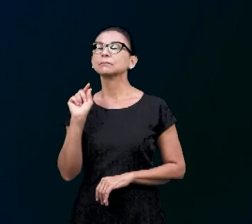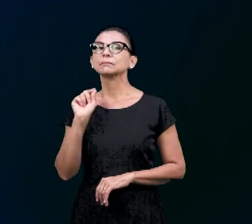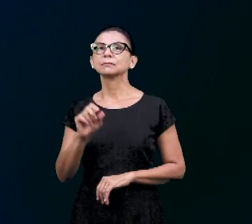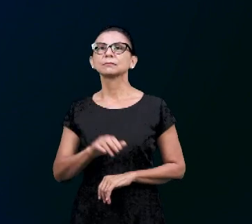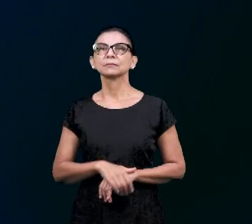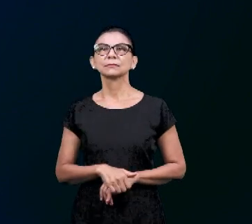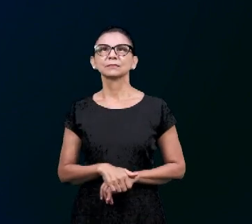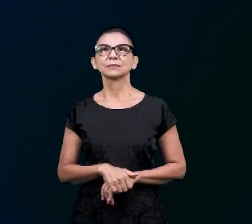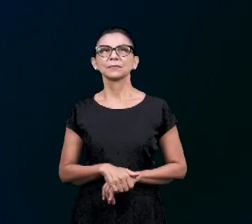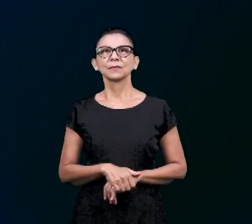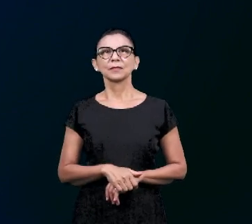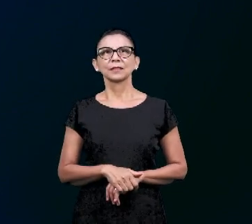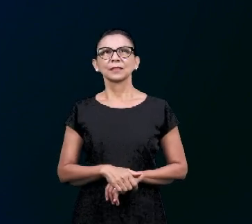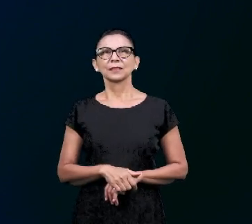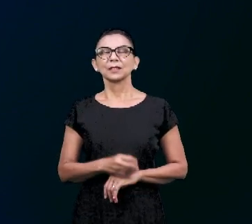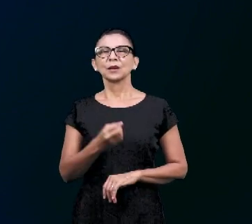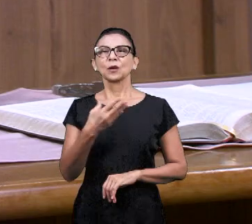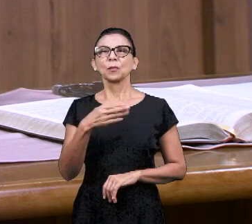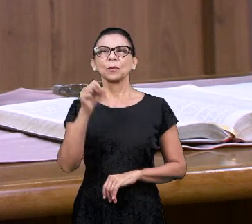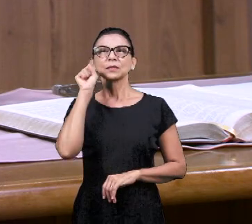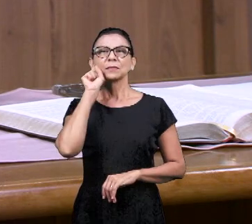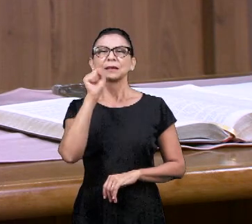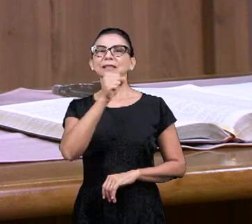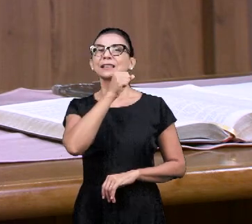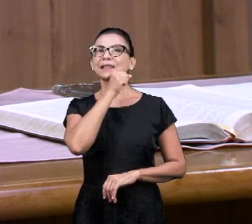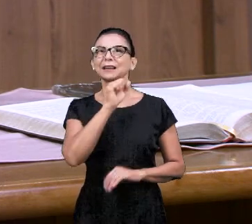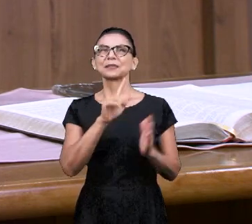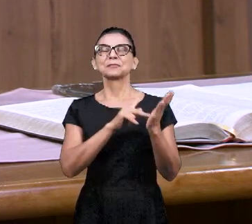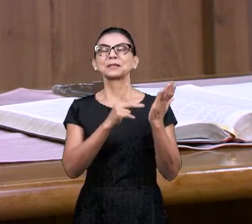C'est la parabole du bon samaritain.